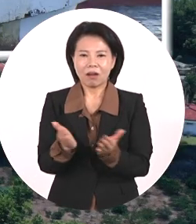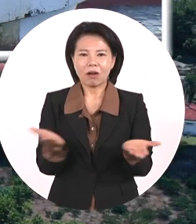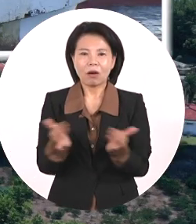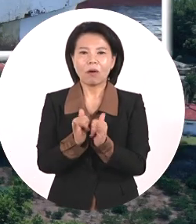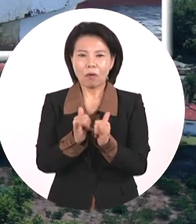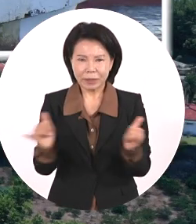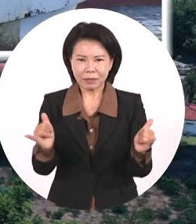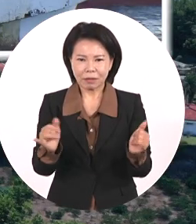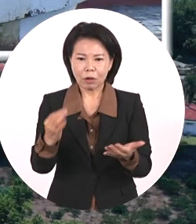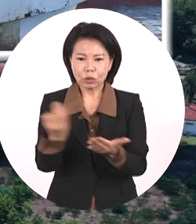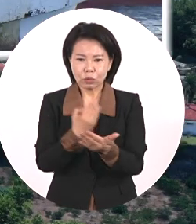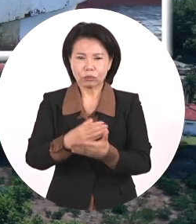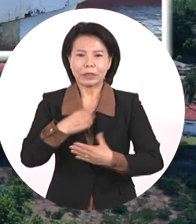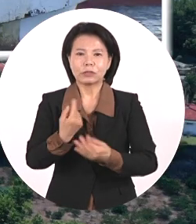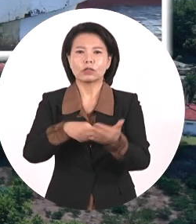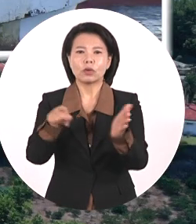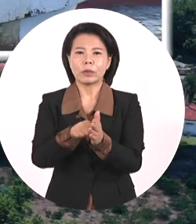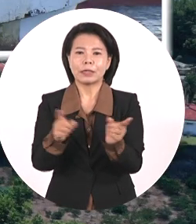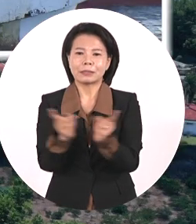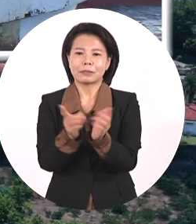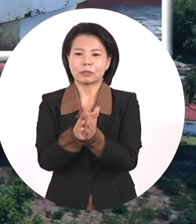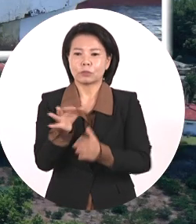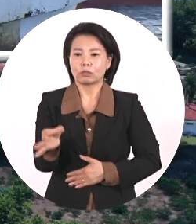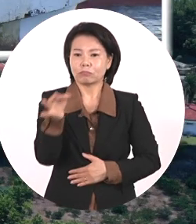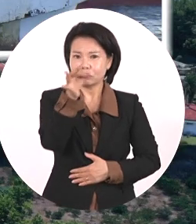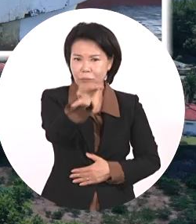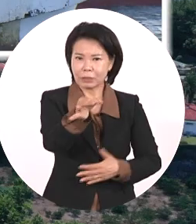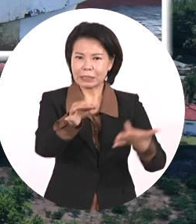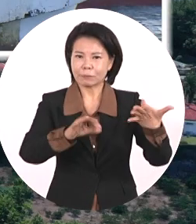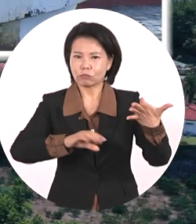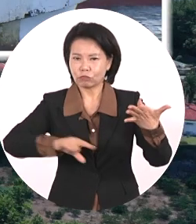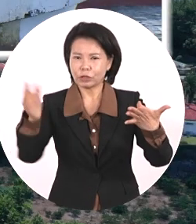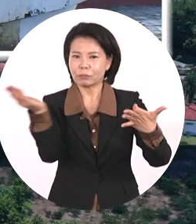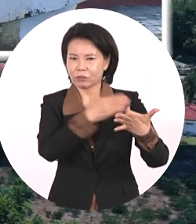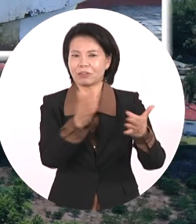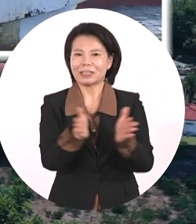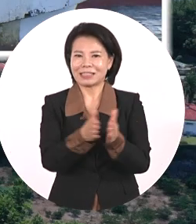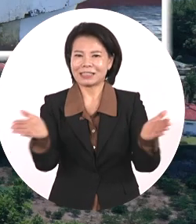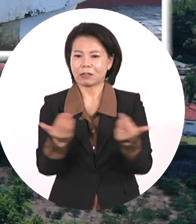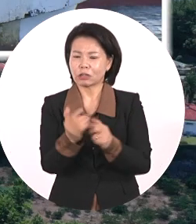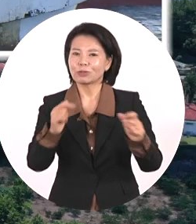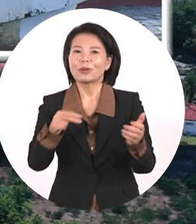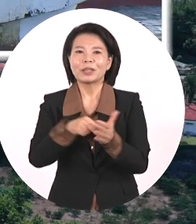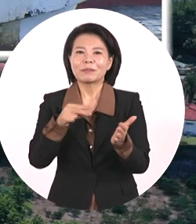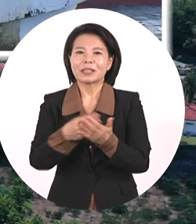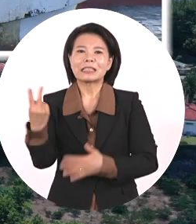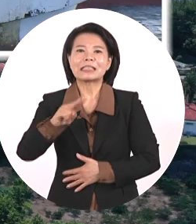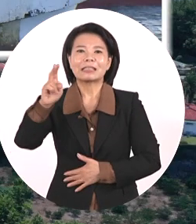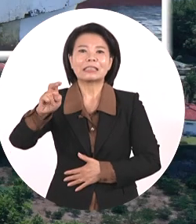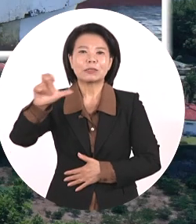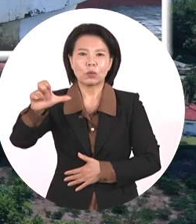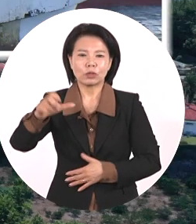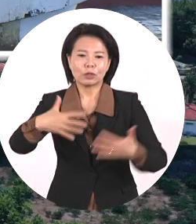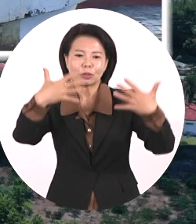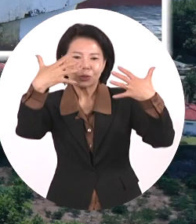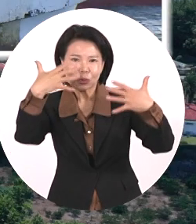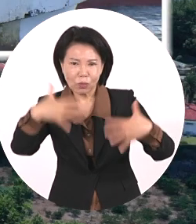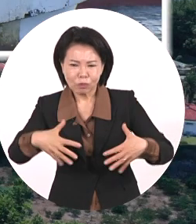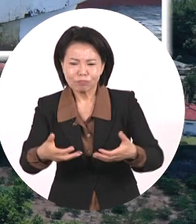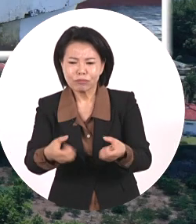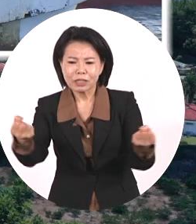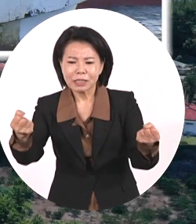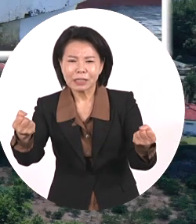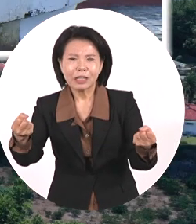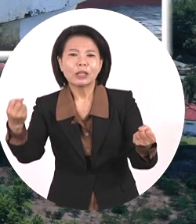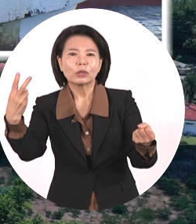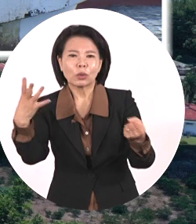어업인의 소득 안정을 위한 직불금 신청이 오는 19일부터 시작됩니다. 제주도는 2025년